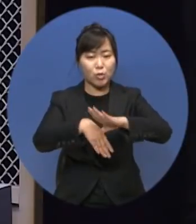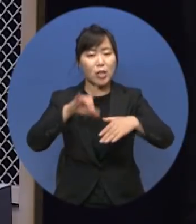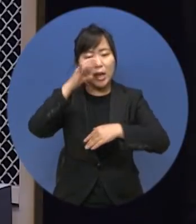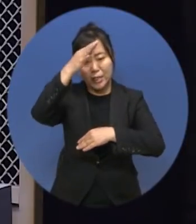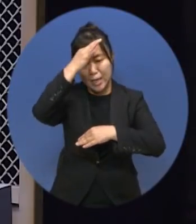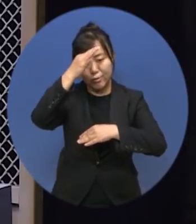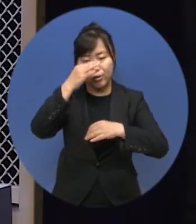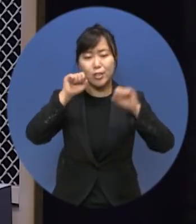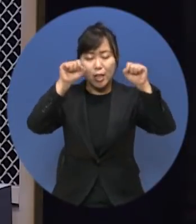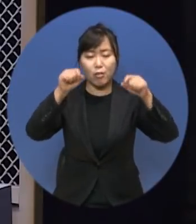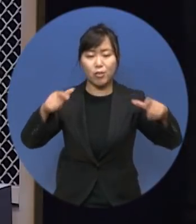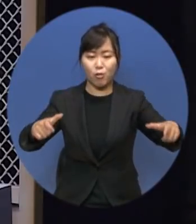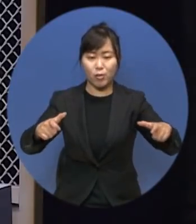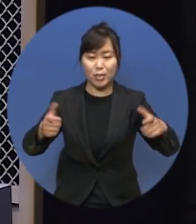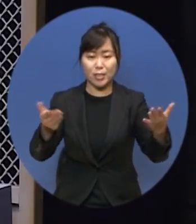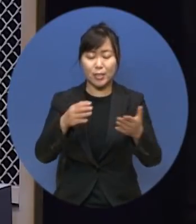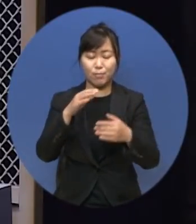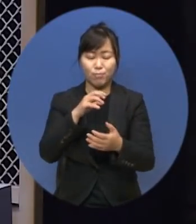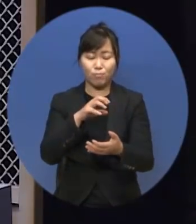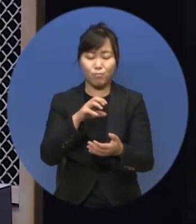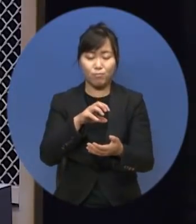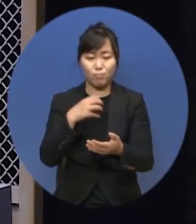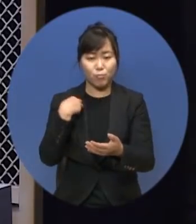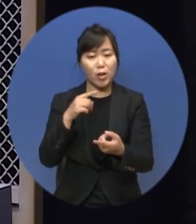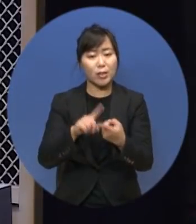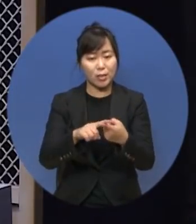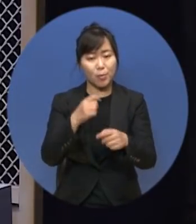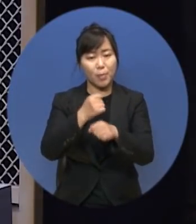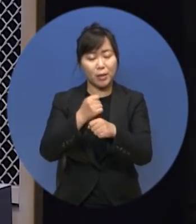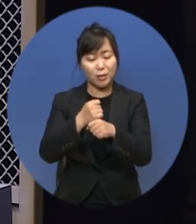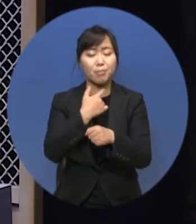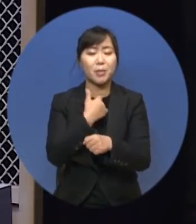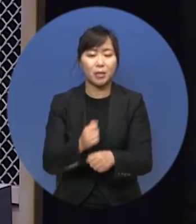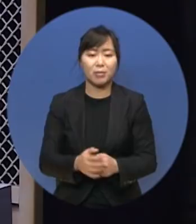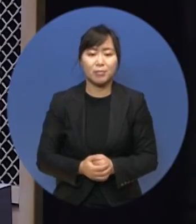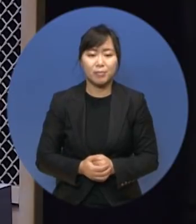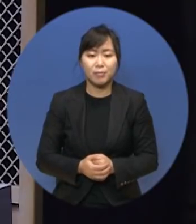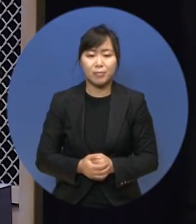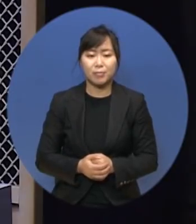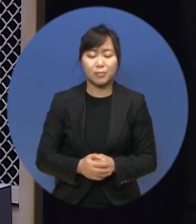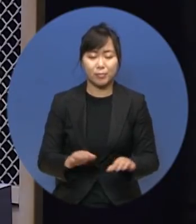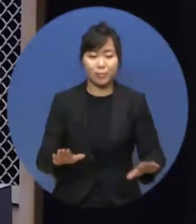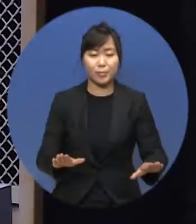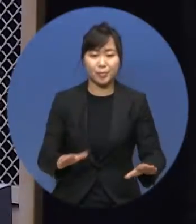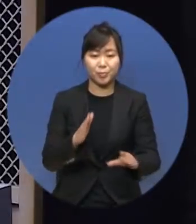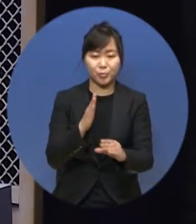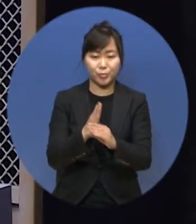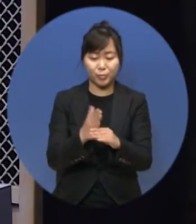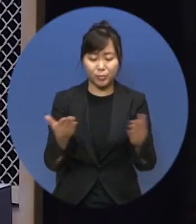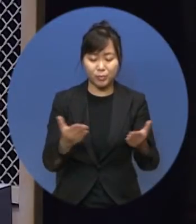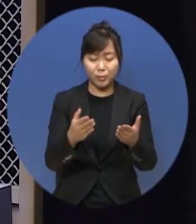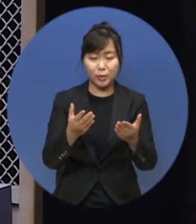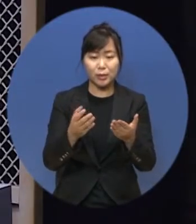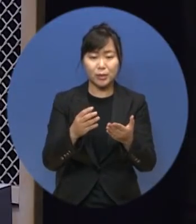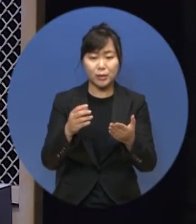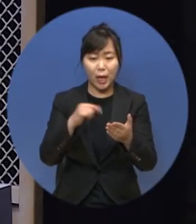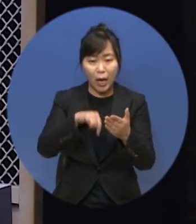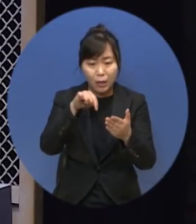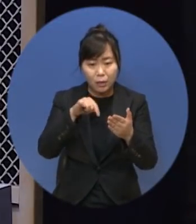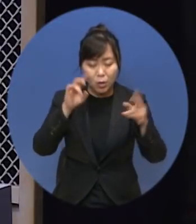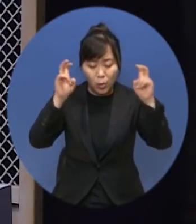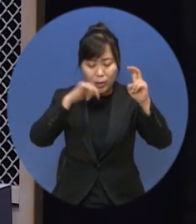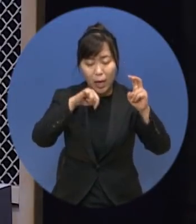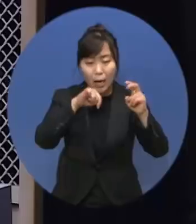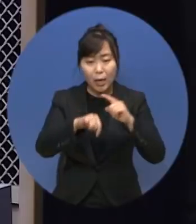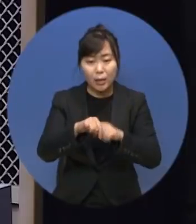문화예술 체육 영역의 직무를 개발한 바가 있습니다. 또한 현재 진행하고 있는 직장 내 장애인 인식